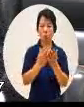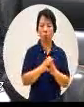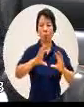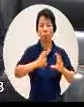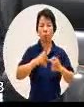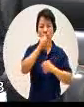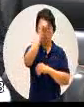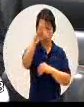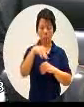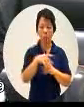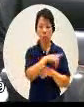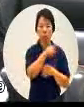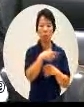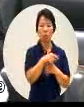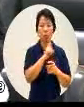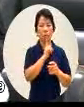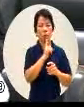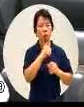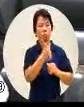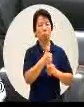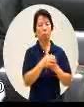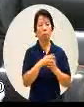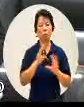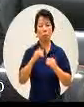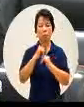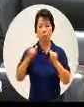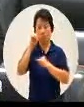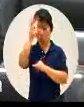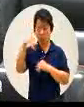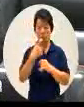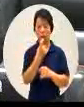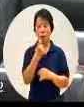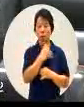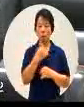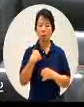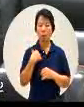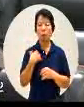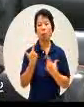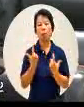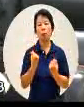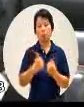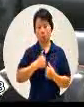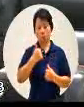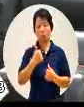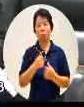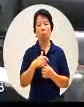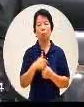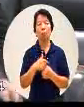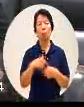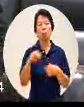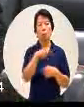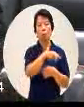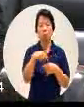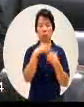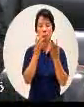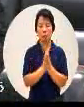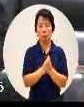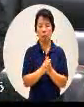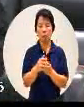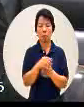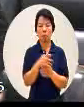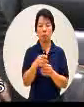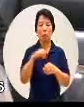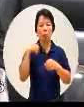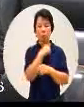經濟示範區我覺得講得很好民進黨講的綠燃產業我覺得真的是合理也切中台灣的強項